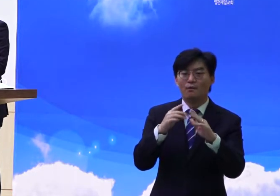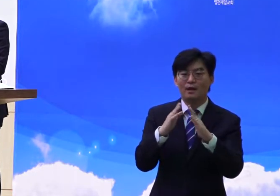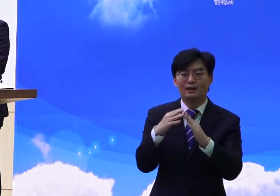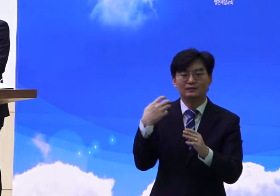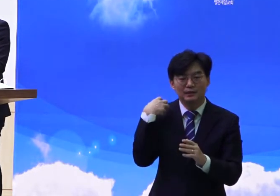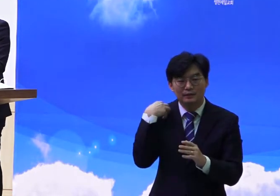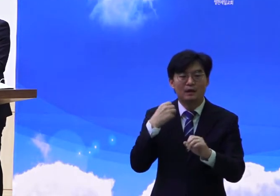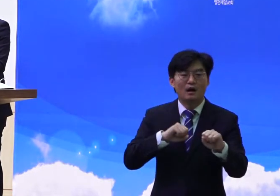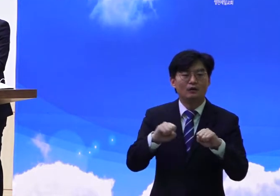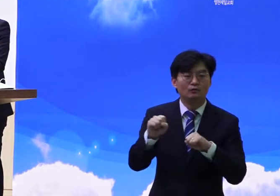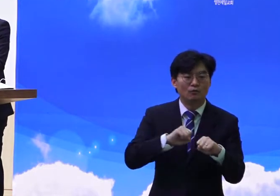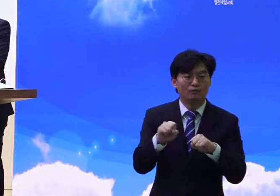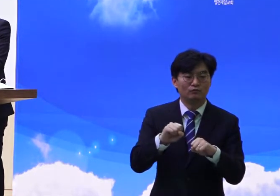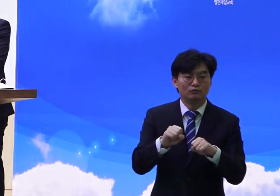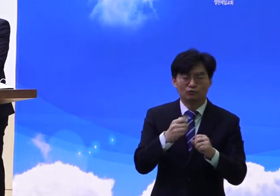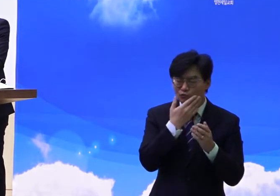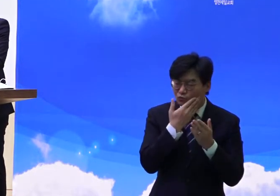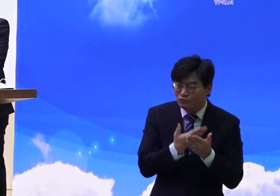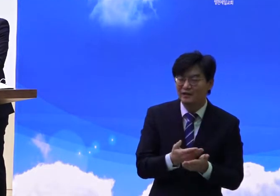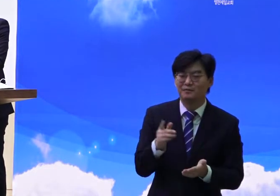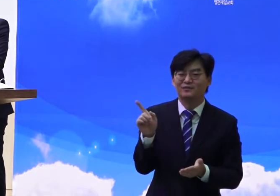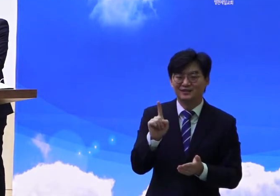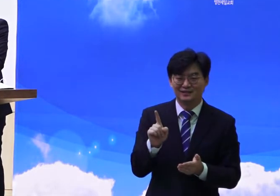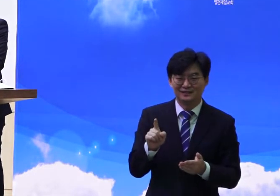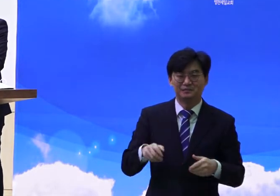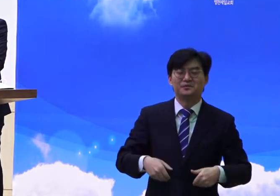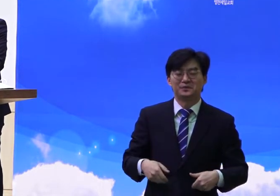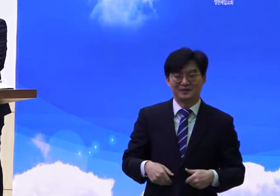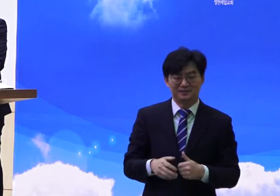것이 무엇인가? 이런 것들을 고민하는 것입니다.